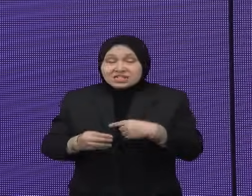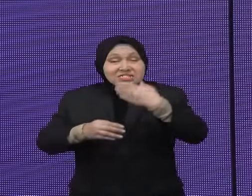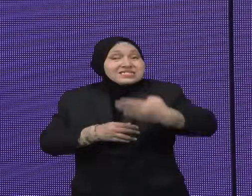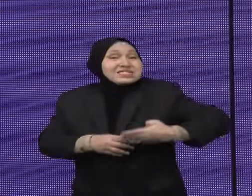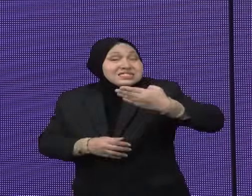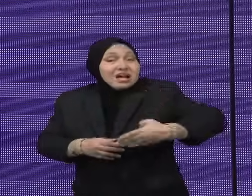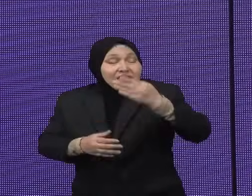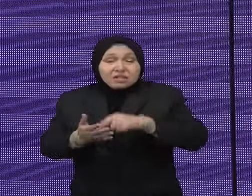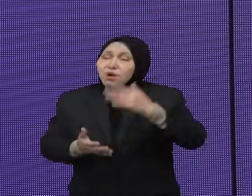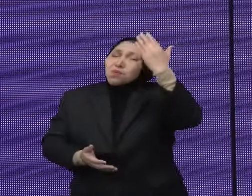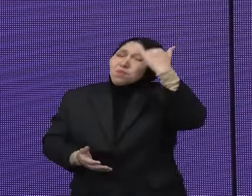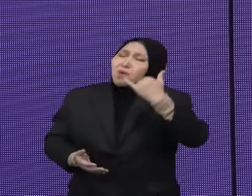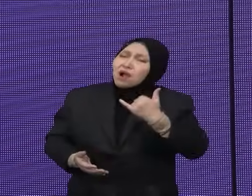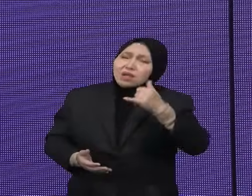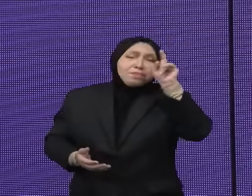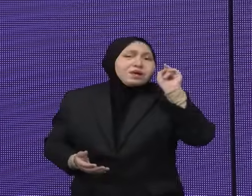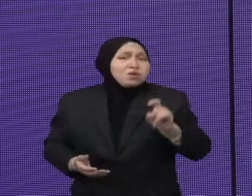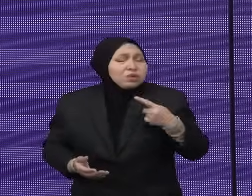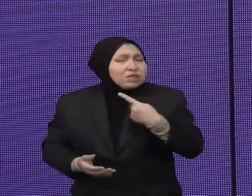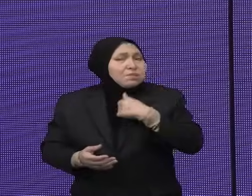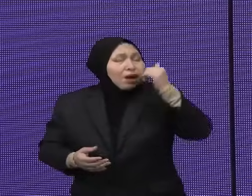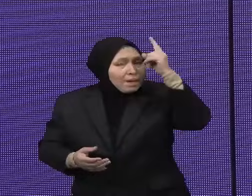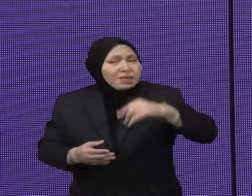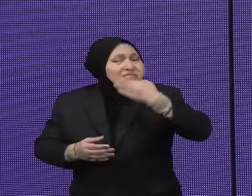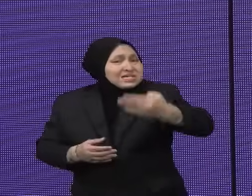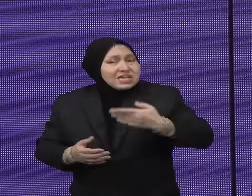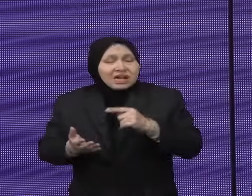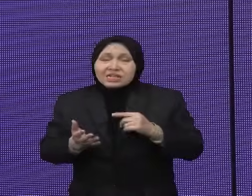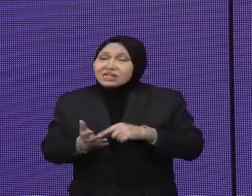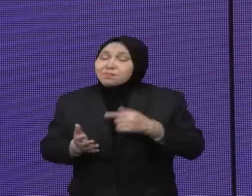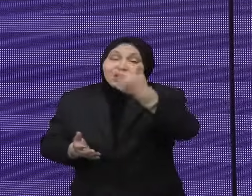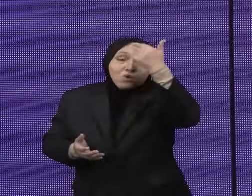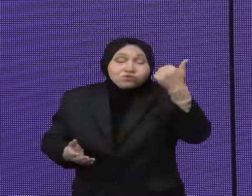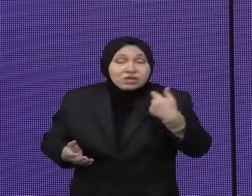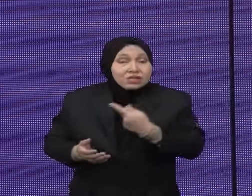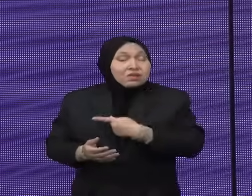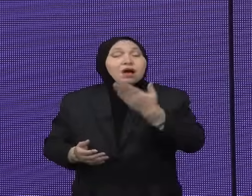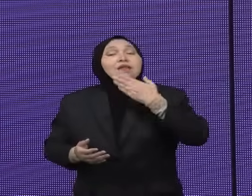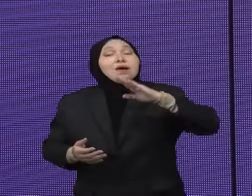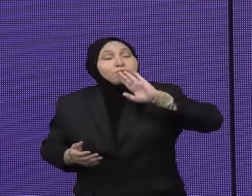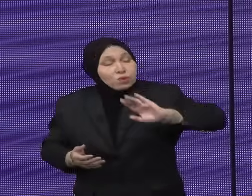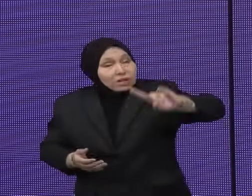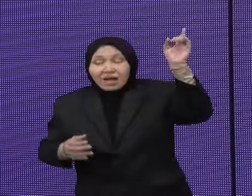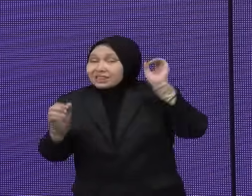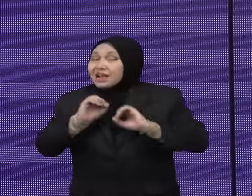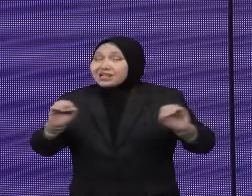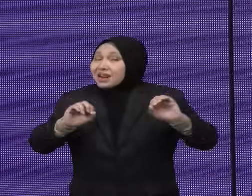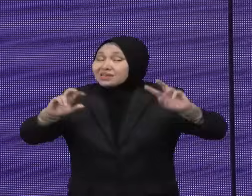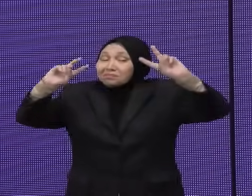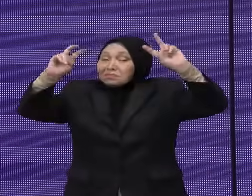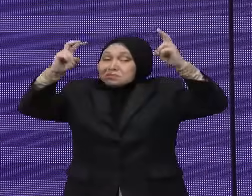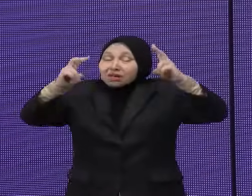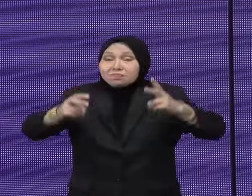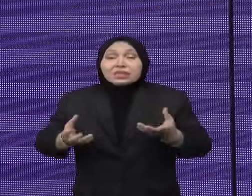ini. Mengapakah perlu kita memahami sejarah ini? Kerana kita ni, alhamdulillah, Ustaz, tak ada lagi isu kalau